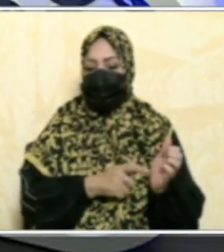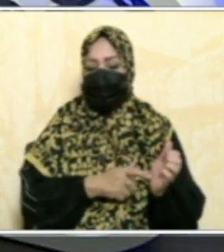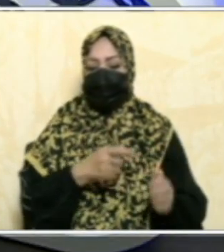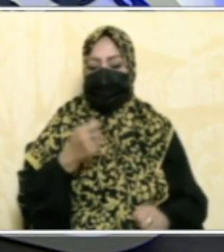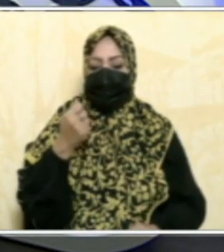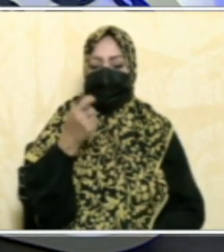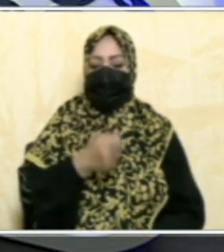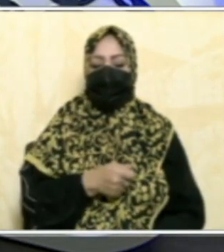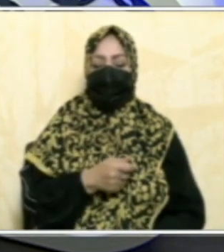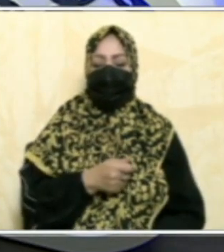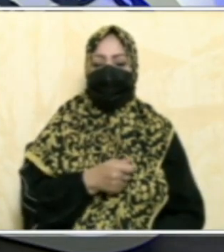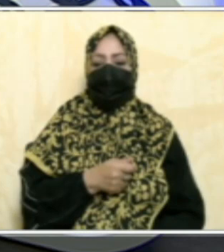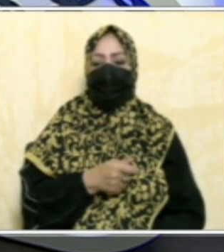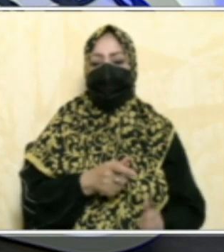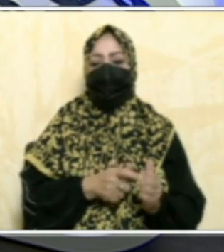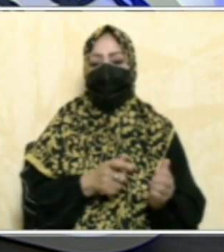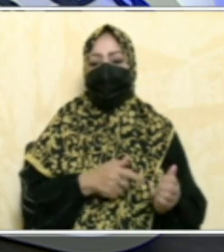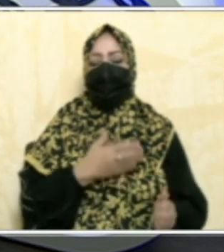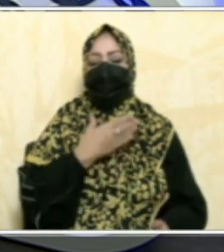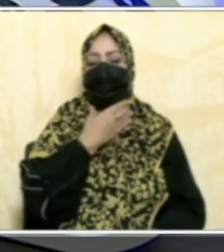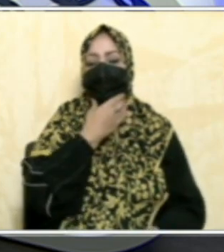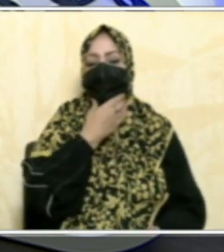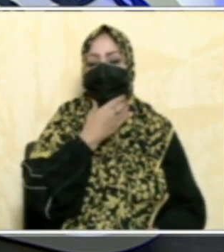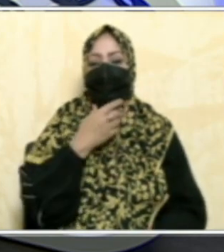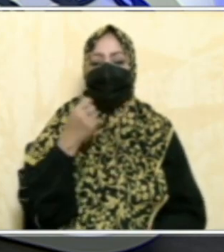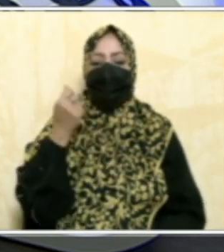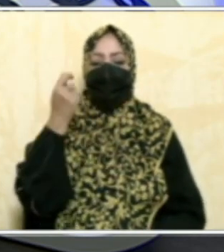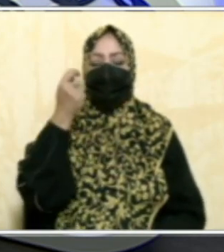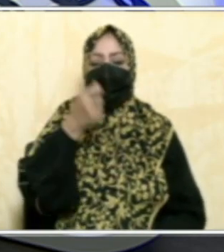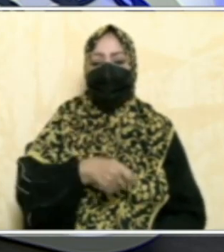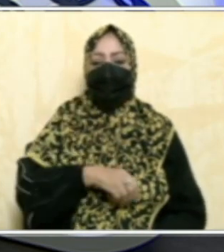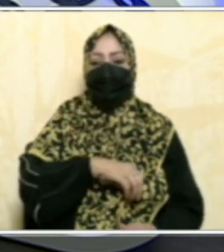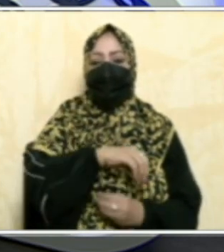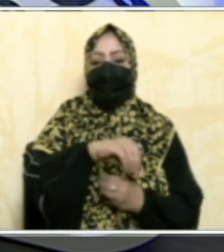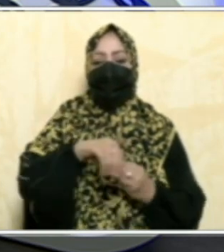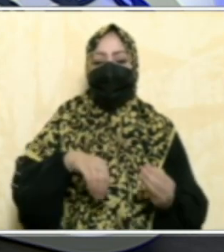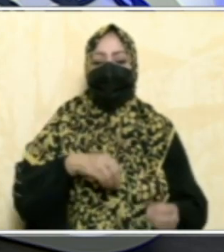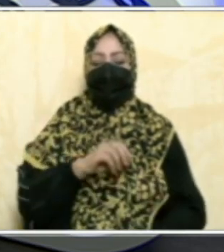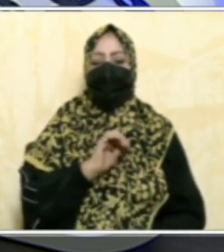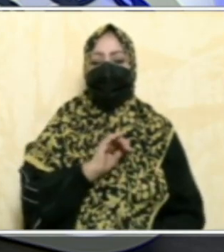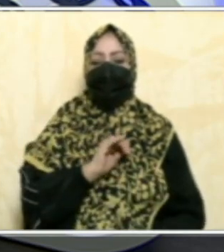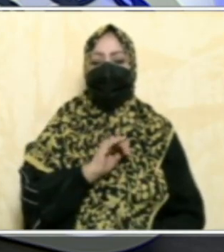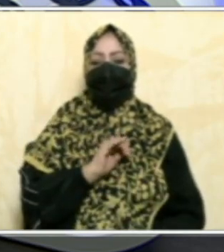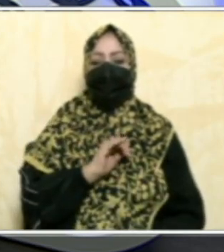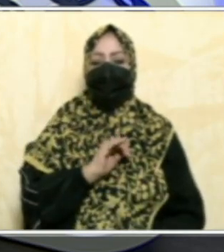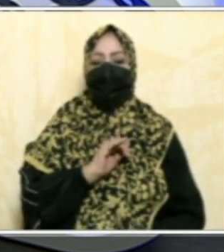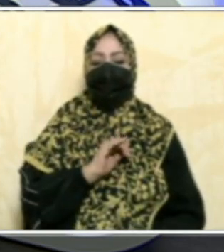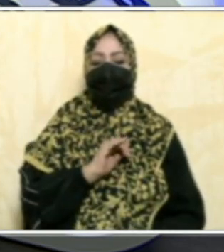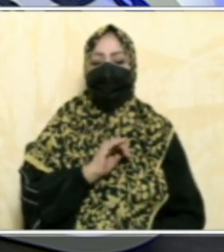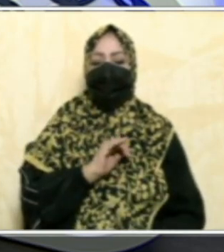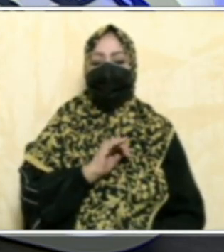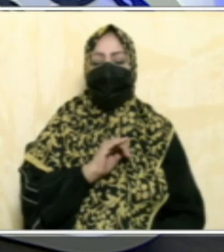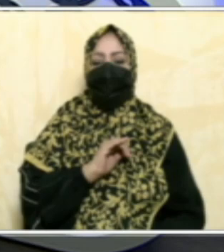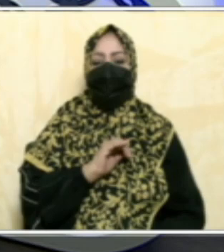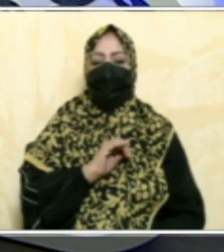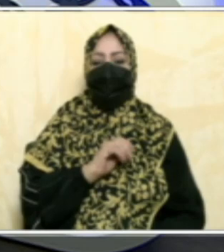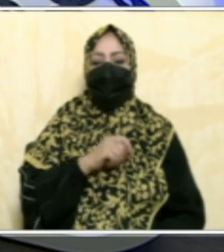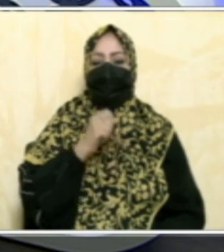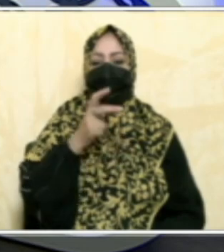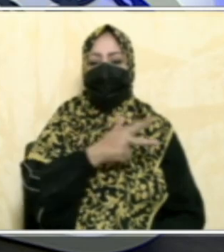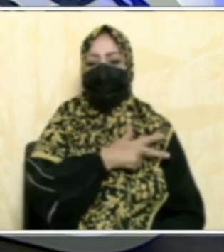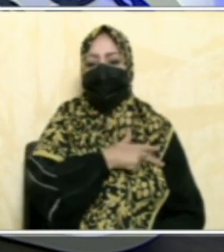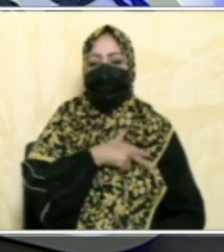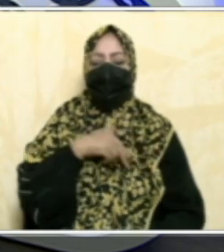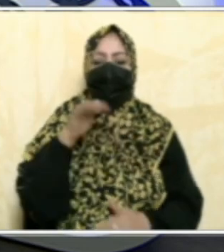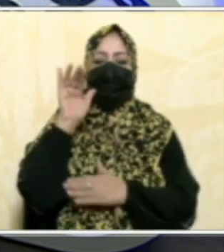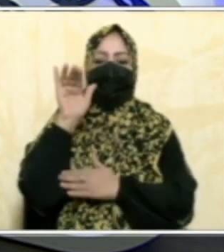بنفقة الحج هذه السنة على حساب الدولة. أنا نعرف